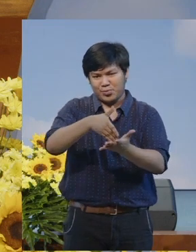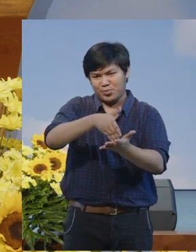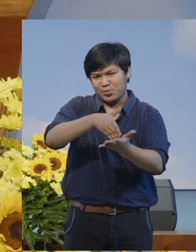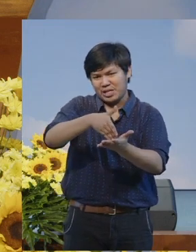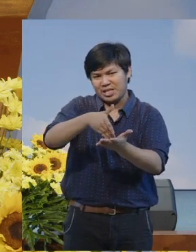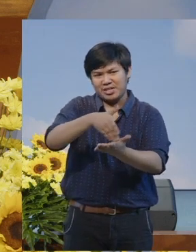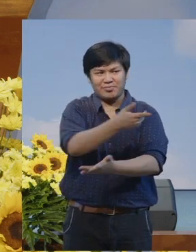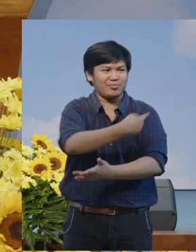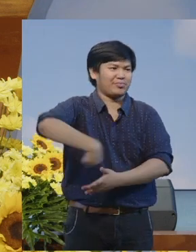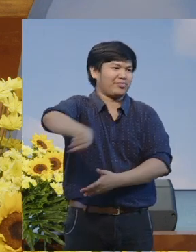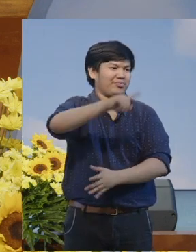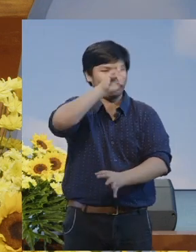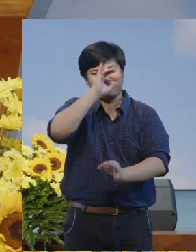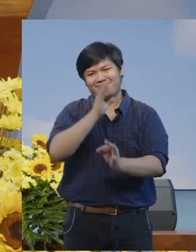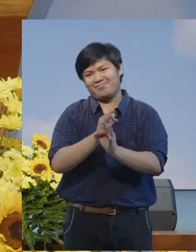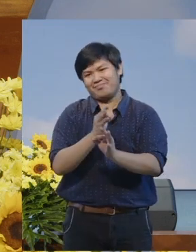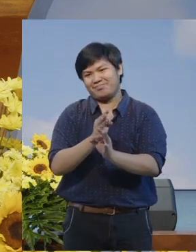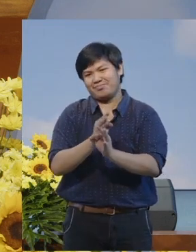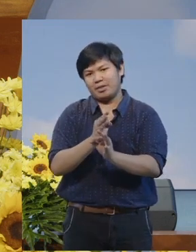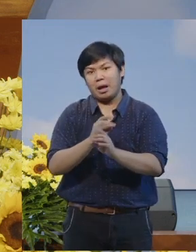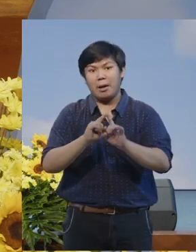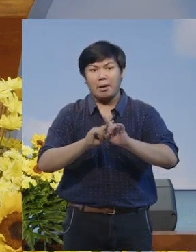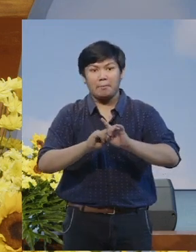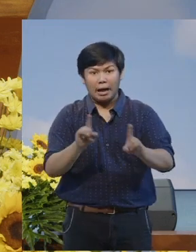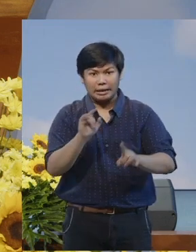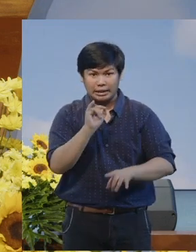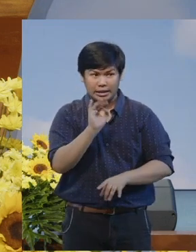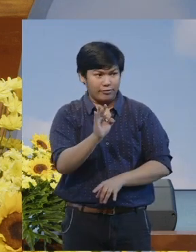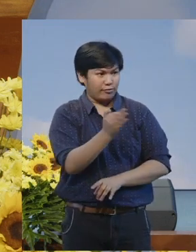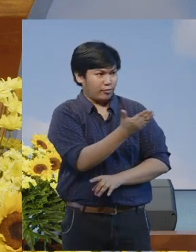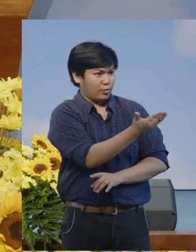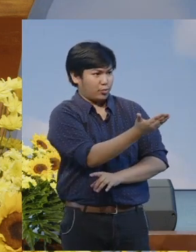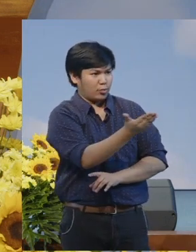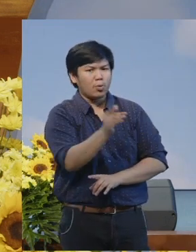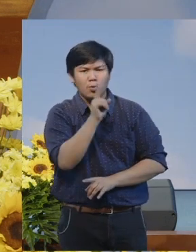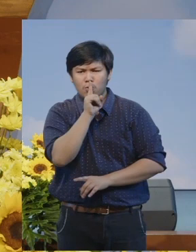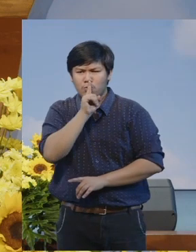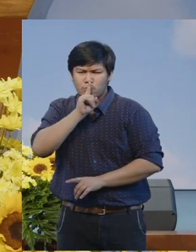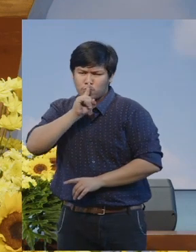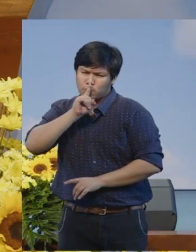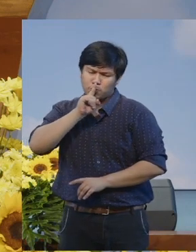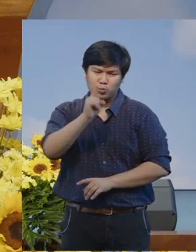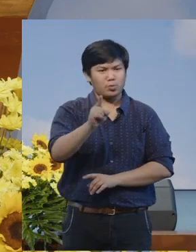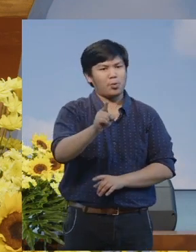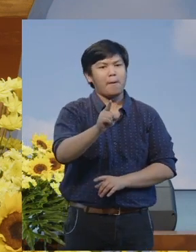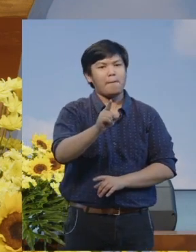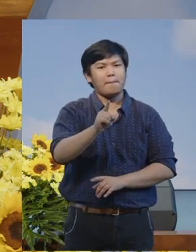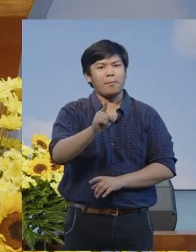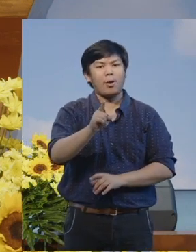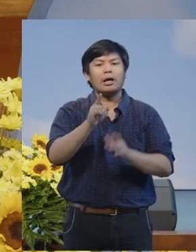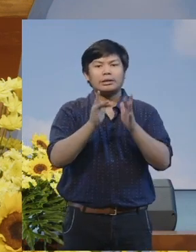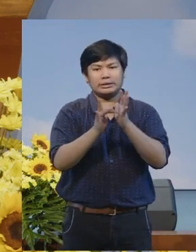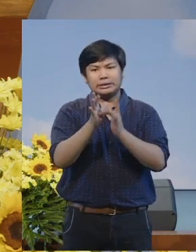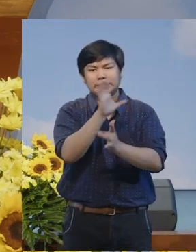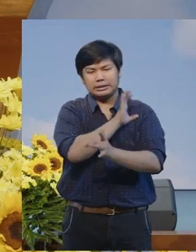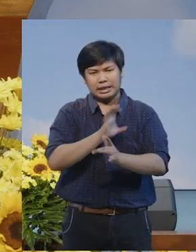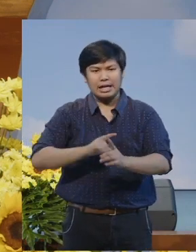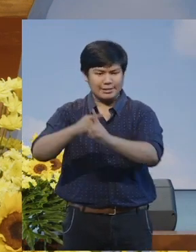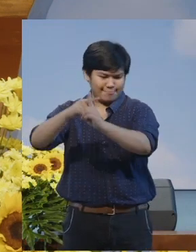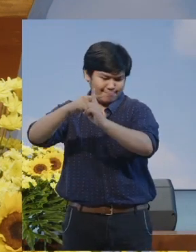ating pananampalataya. Ngunit kung kayo po ay tunay na niligtas ni Kristo